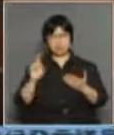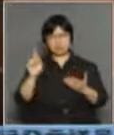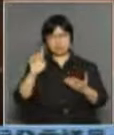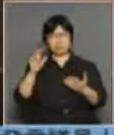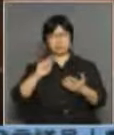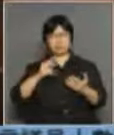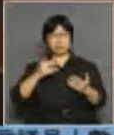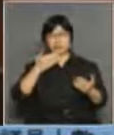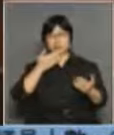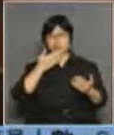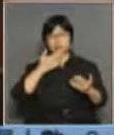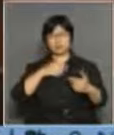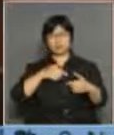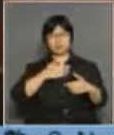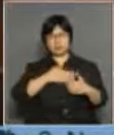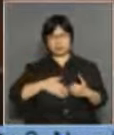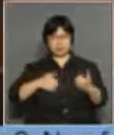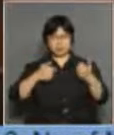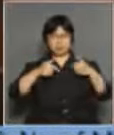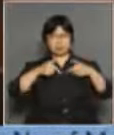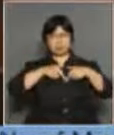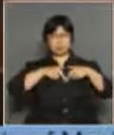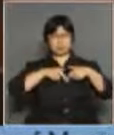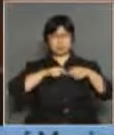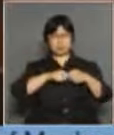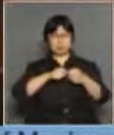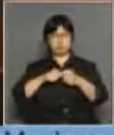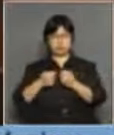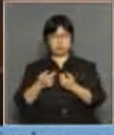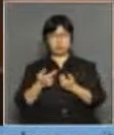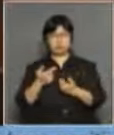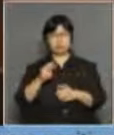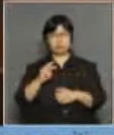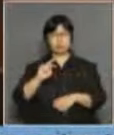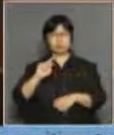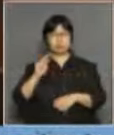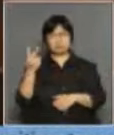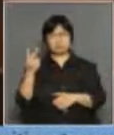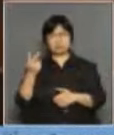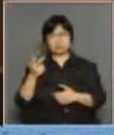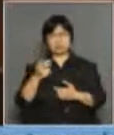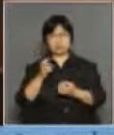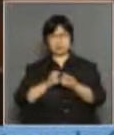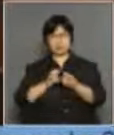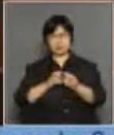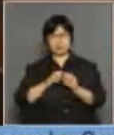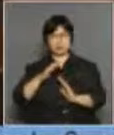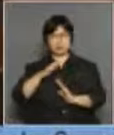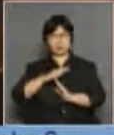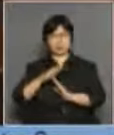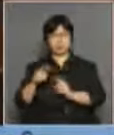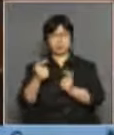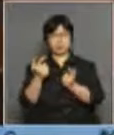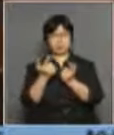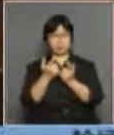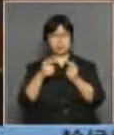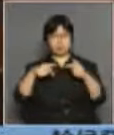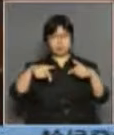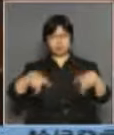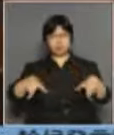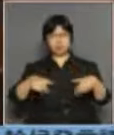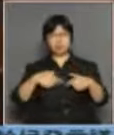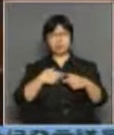少年的身心受損難道你覺得調翻轉講資訊封鎖的北韓或者是中國大